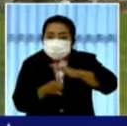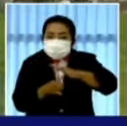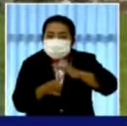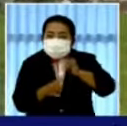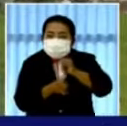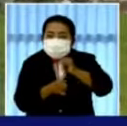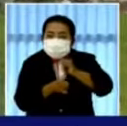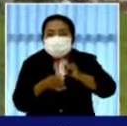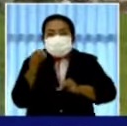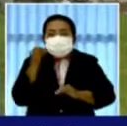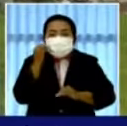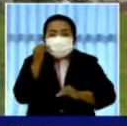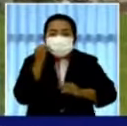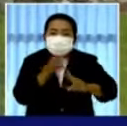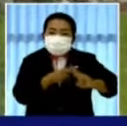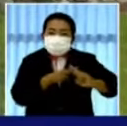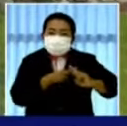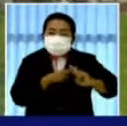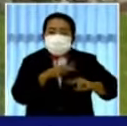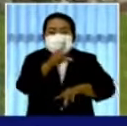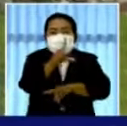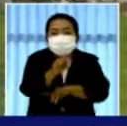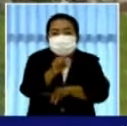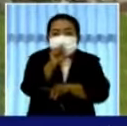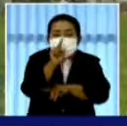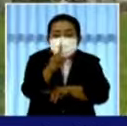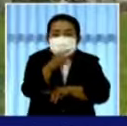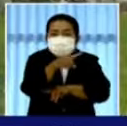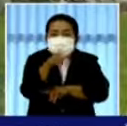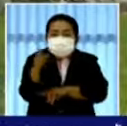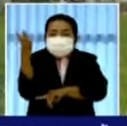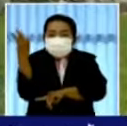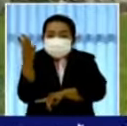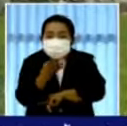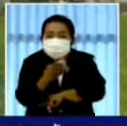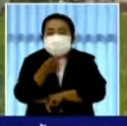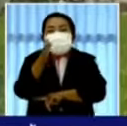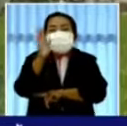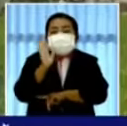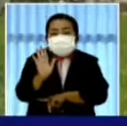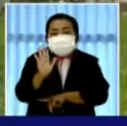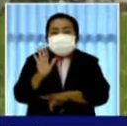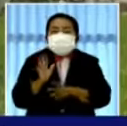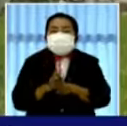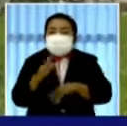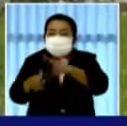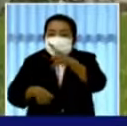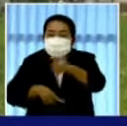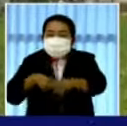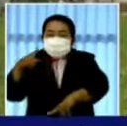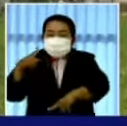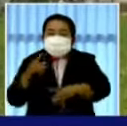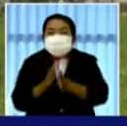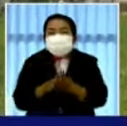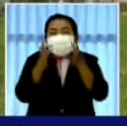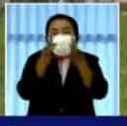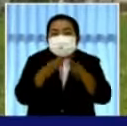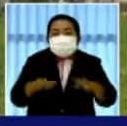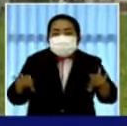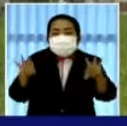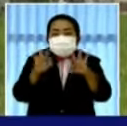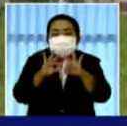รถและรวมถึงการหมดหรือเรื่องออกจากเคหะสถานด้วยนะครับโดยไม่มีเหตุจำเป็นอันนี้